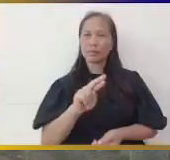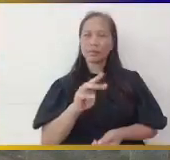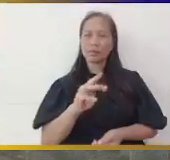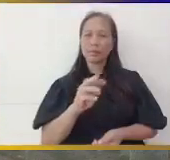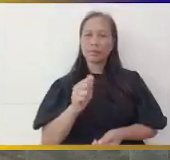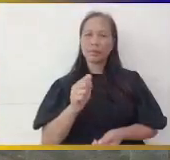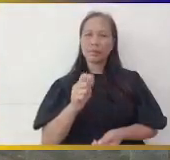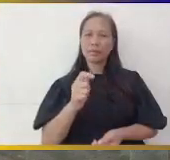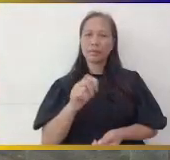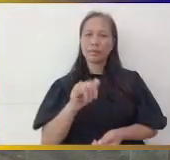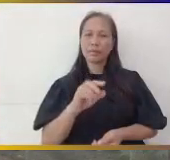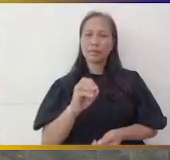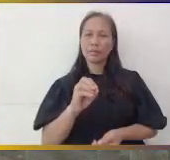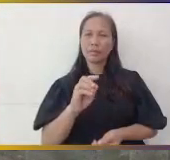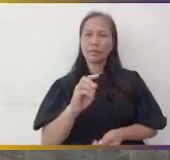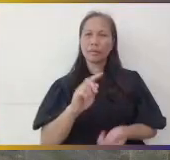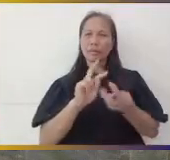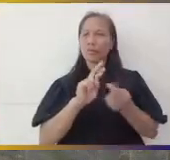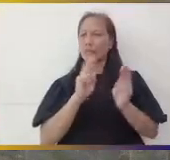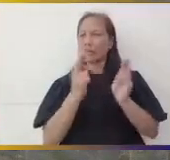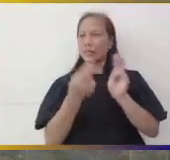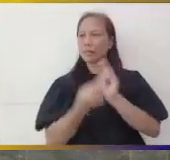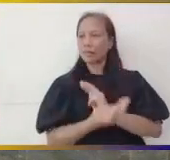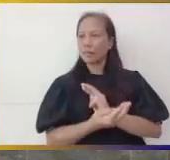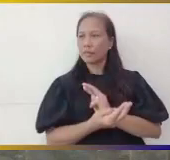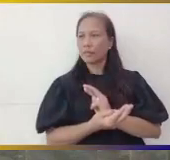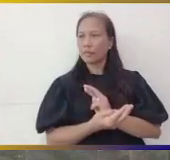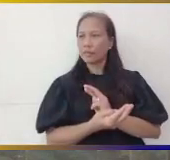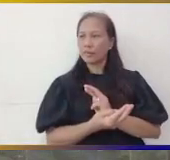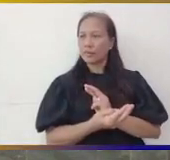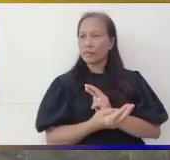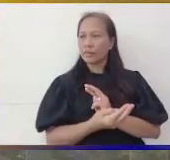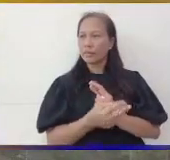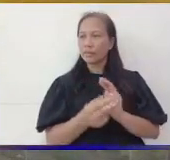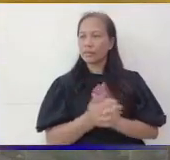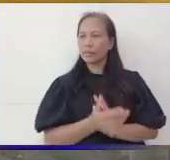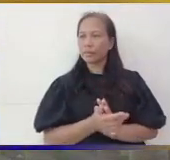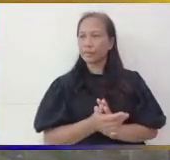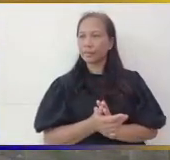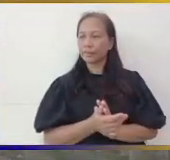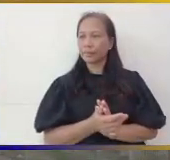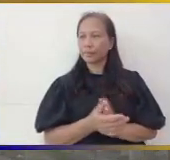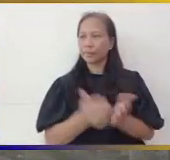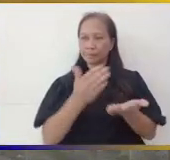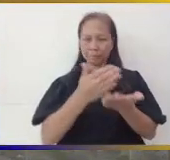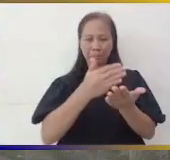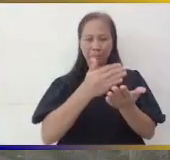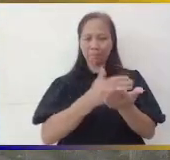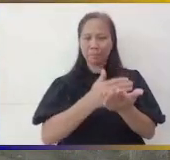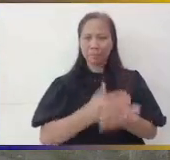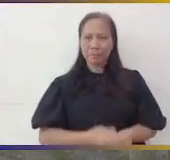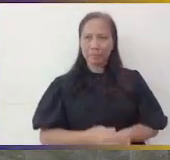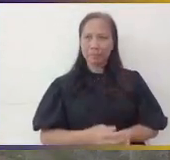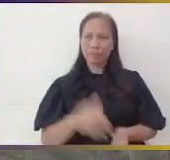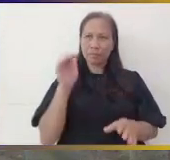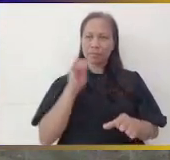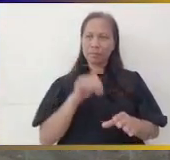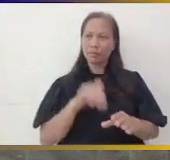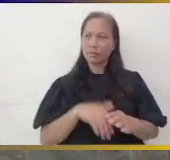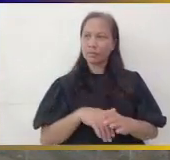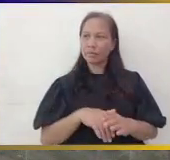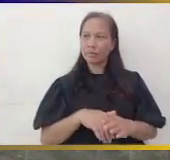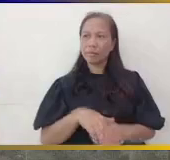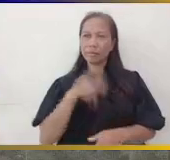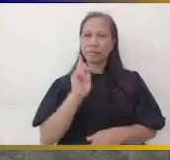reformation stage Okay na nanduduon po yyan na halos papasok na po yyan sa ah 20th